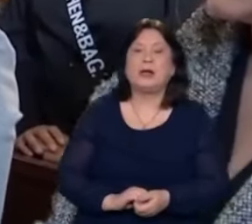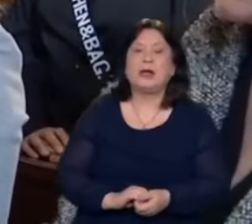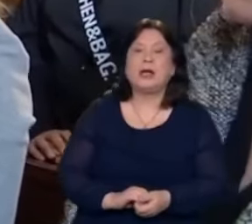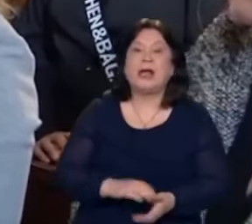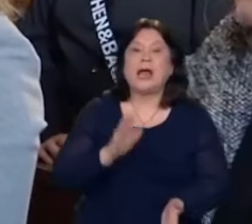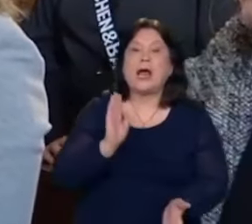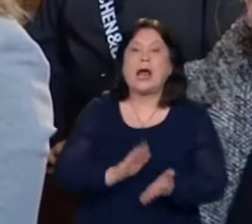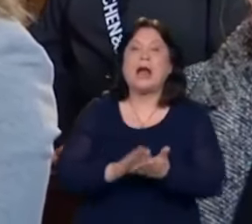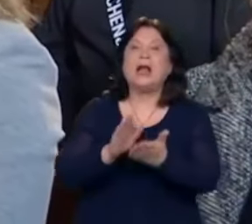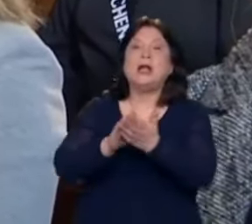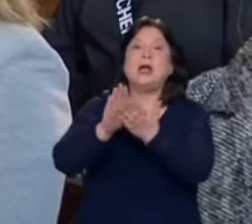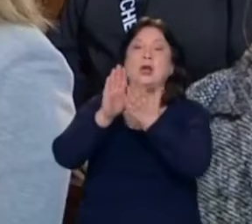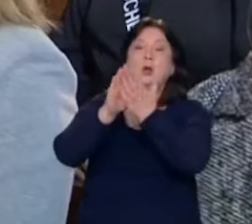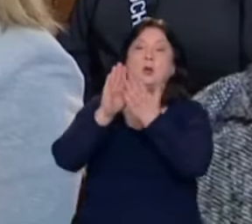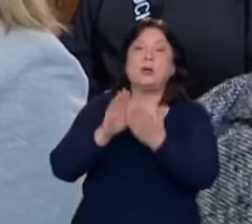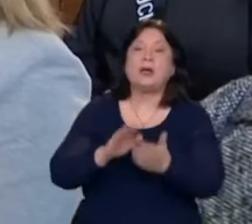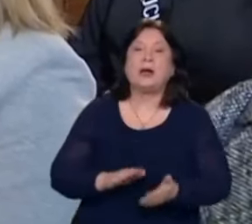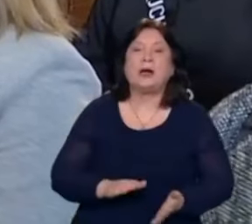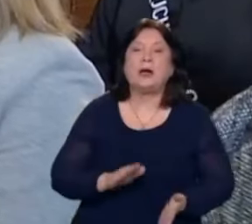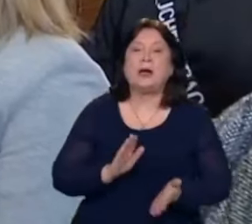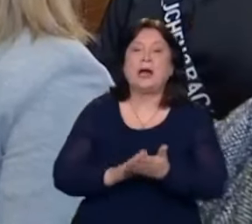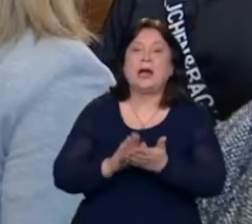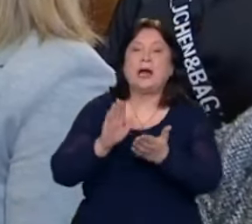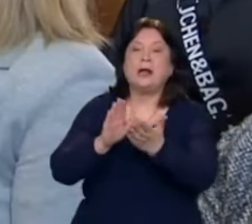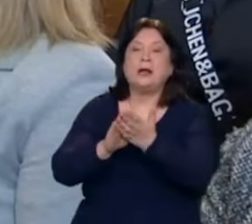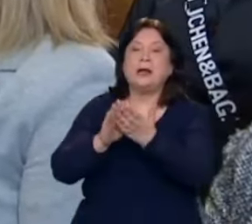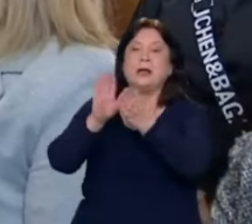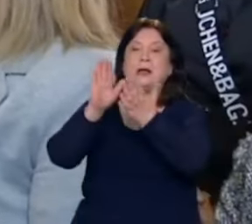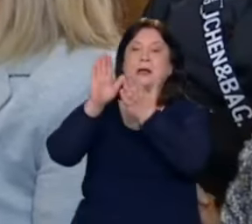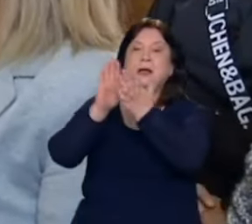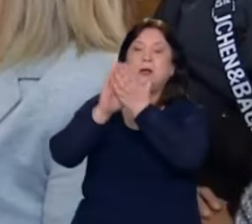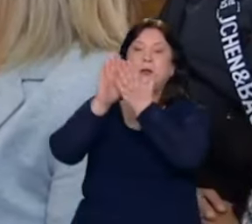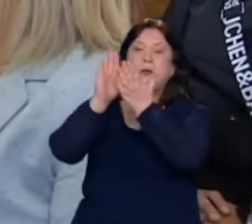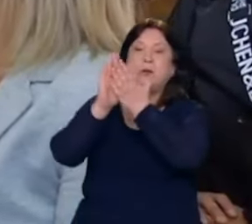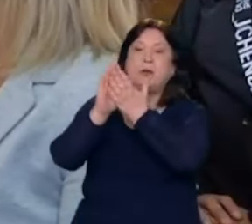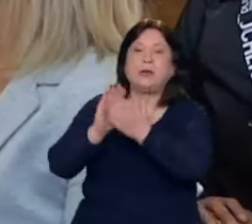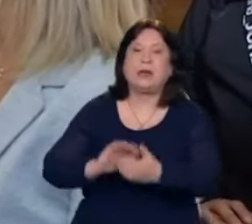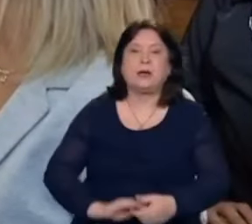Alleluja Alleluja Alleluja